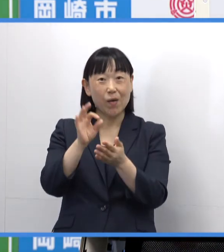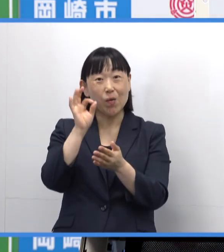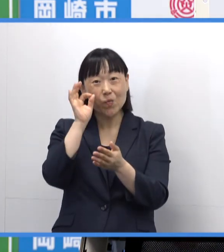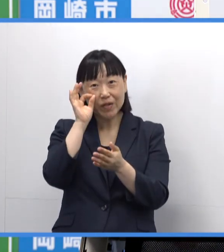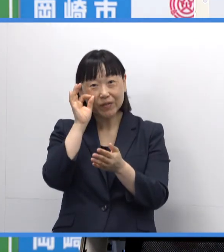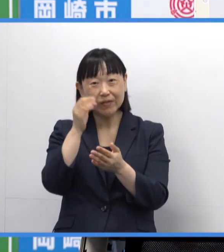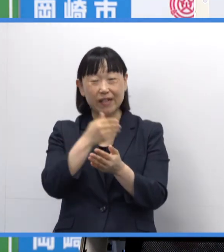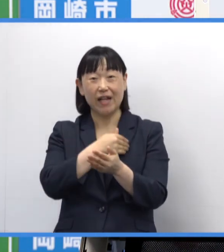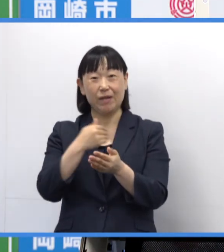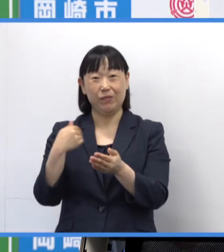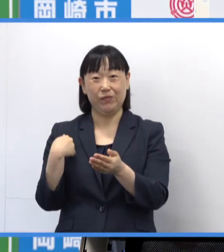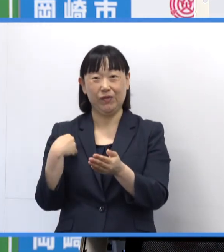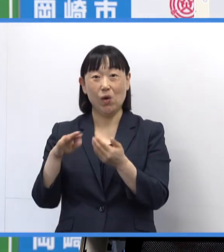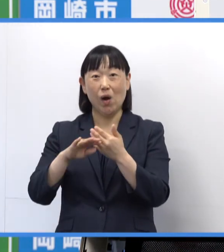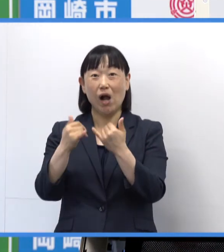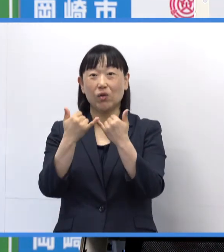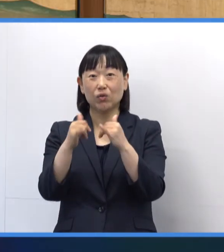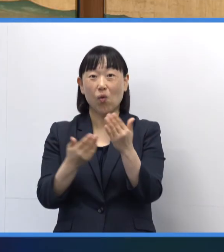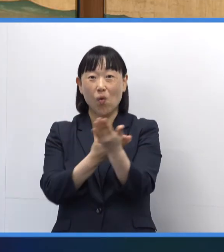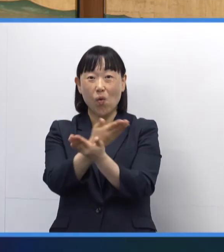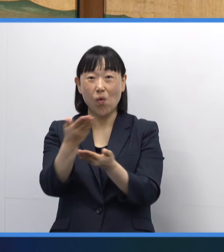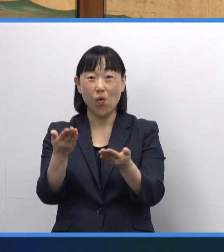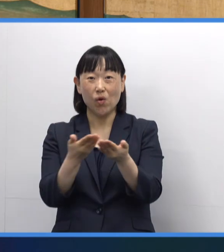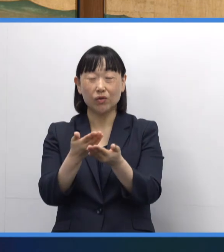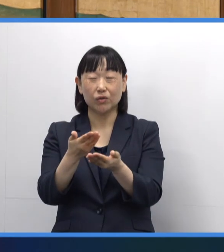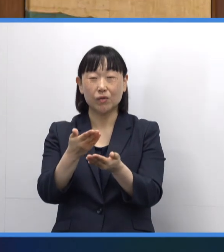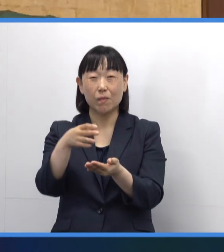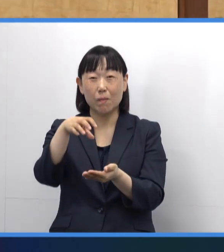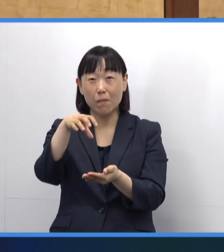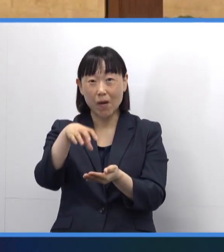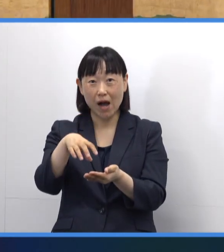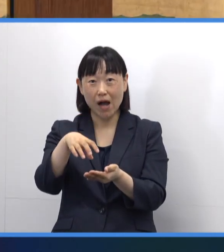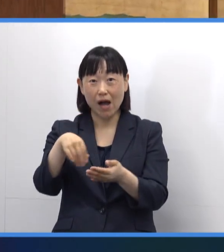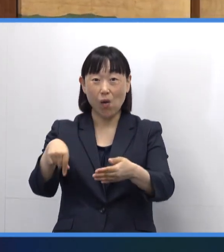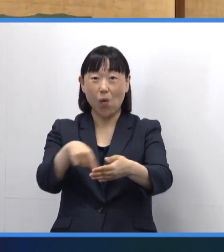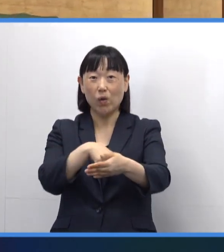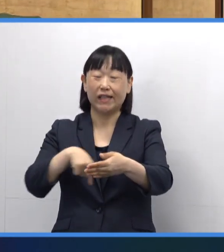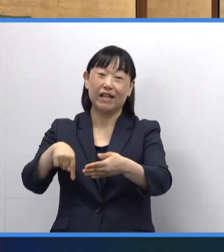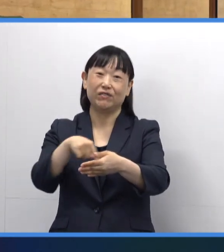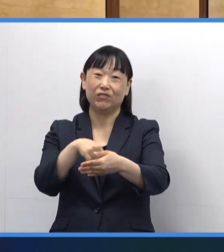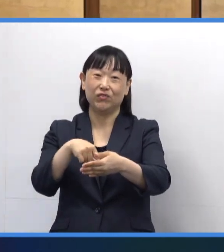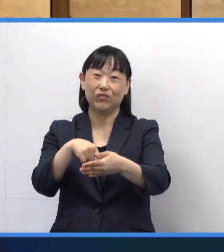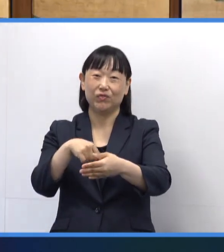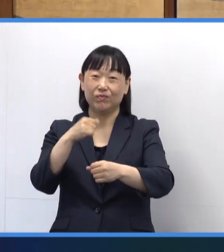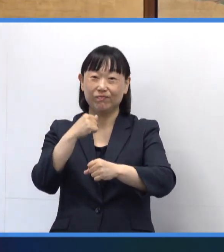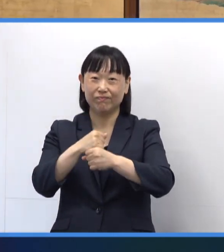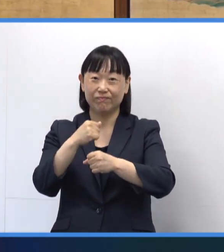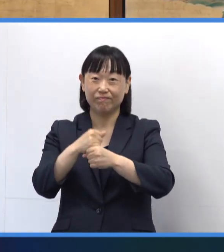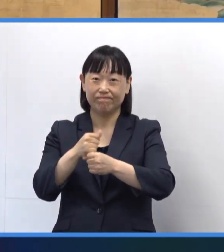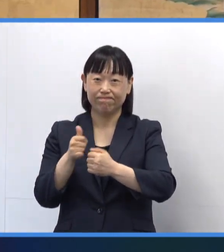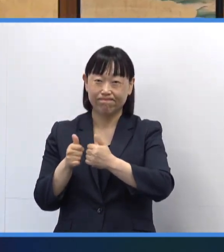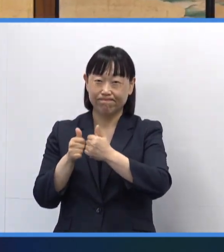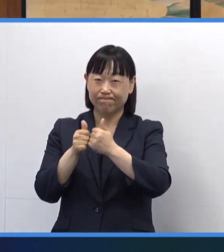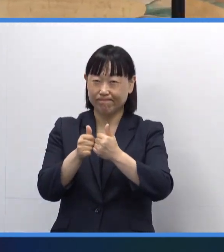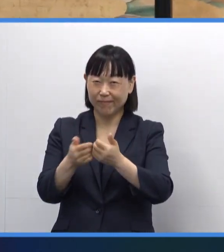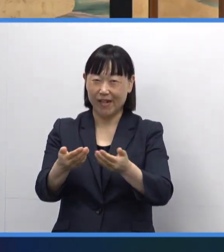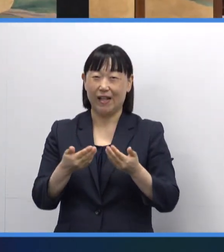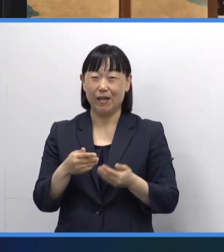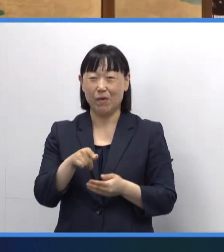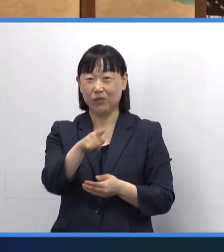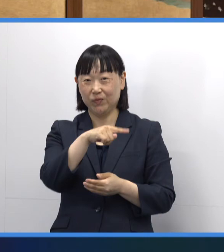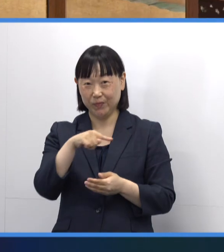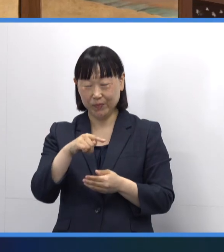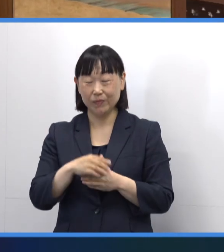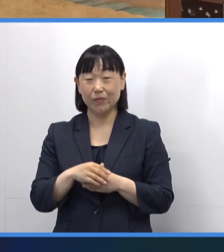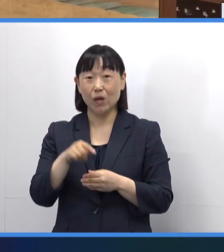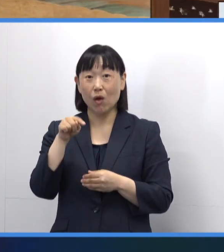の人と交流したりできるコンテンツの制作にチャレンジしていただきます。このコンテンツがドア